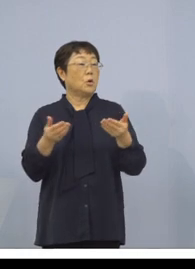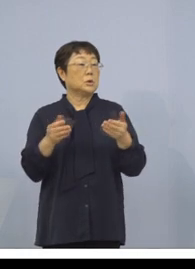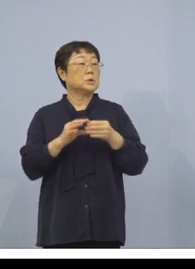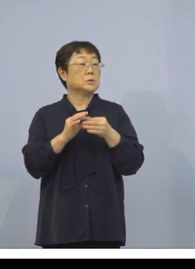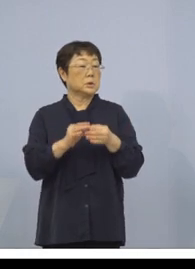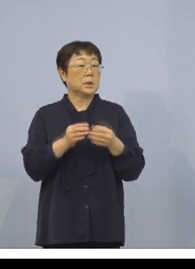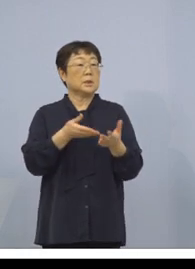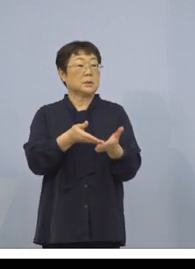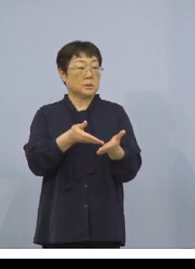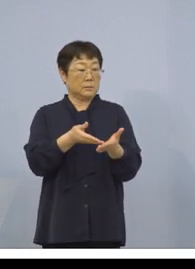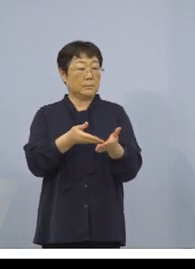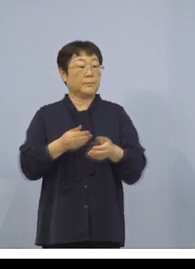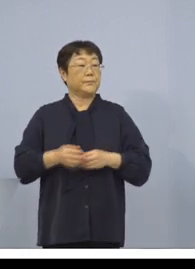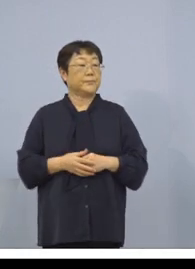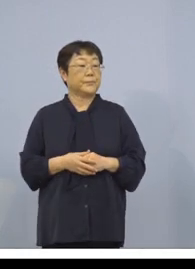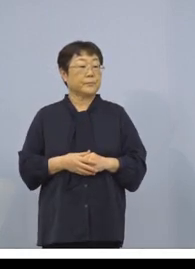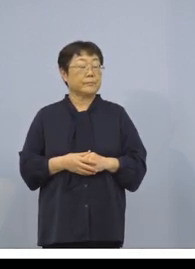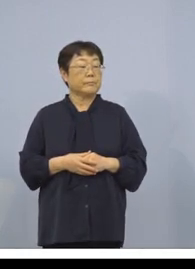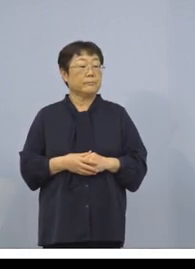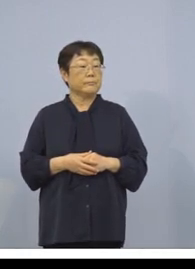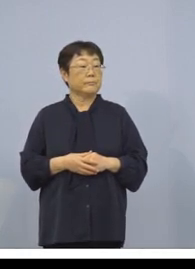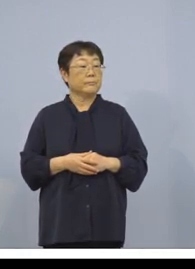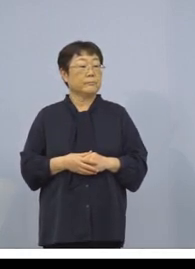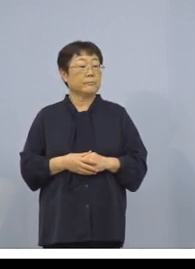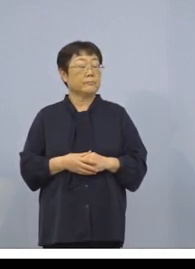説明したいと思います。